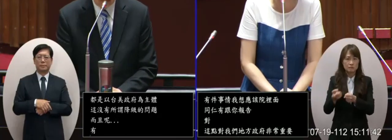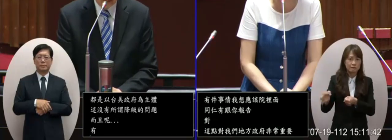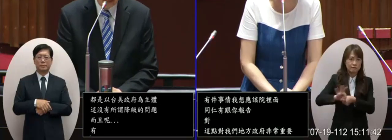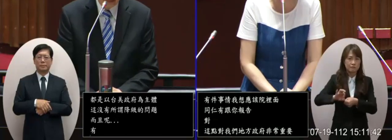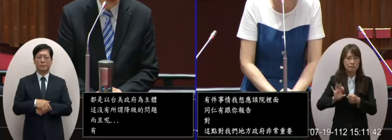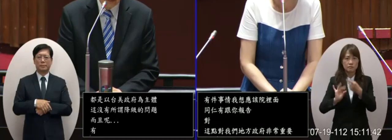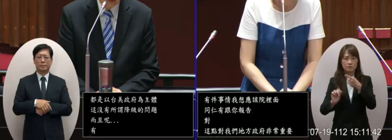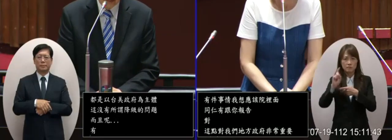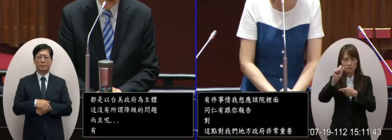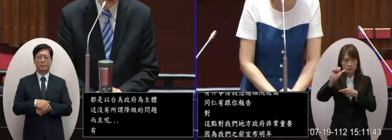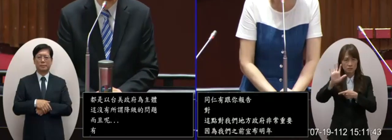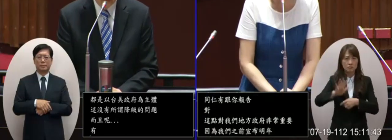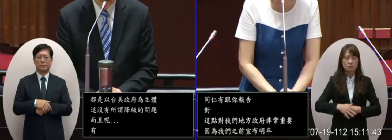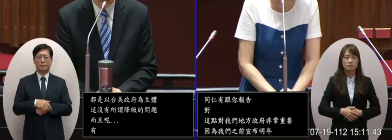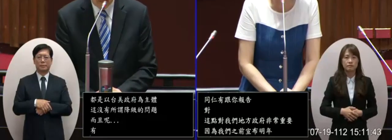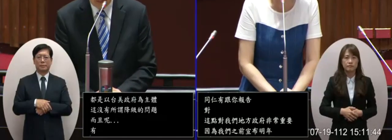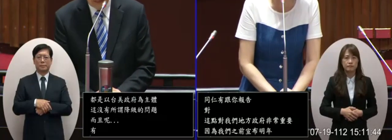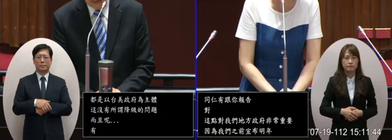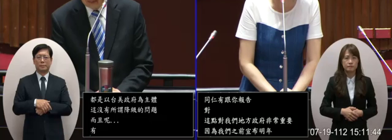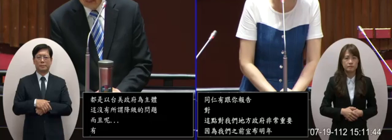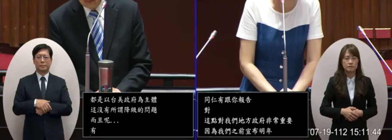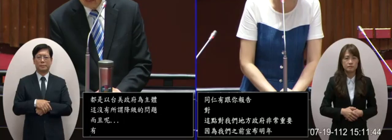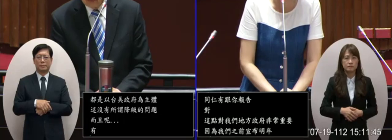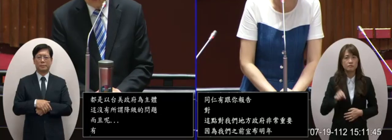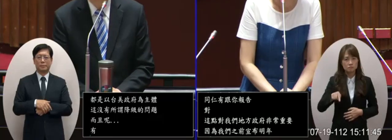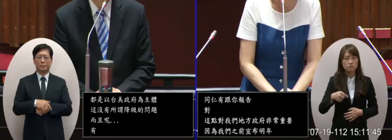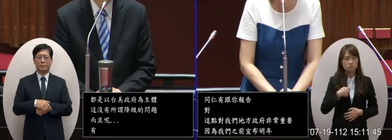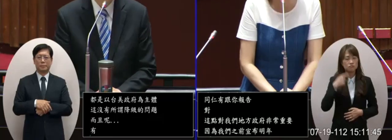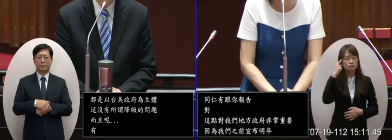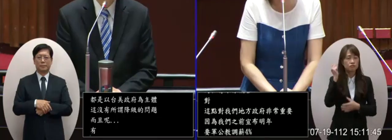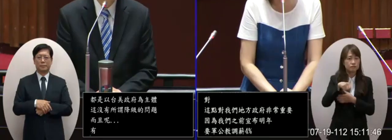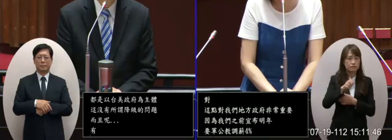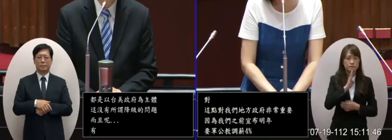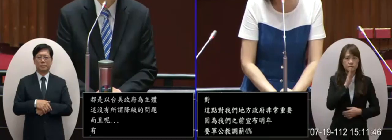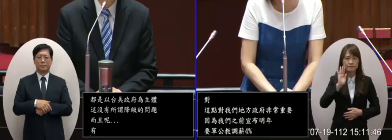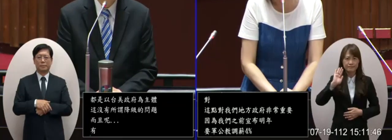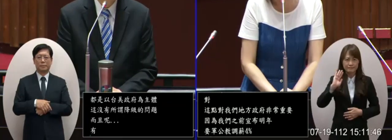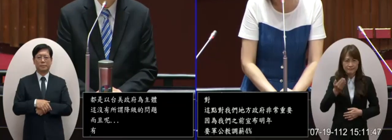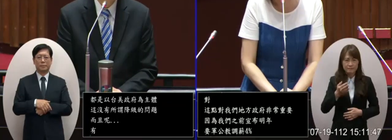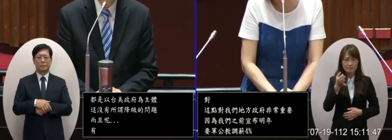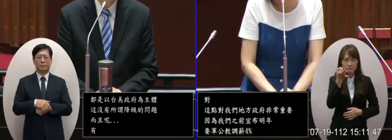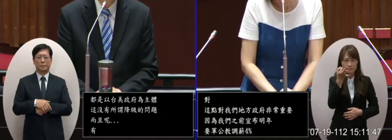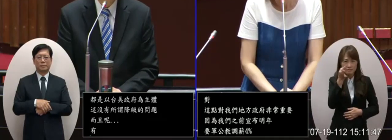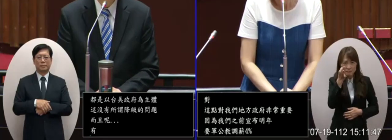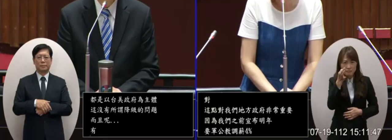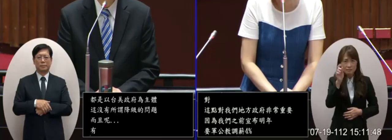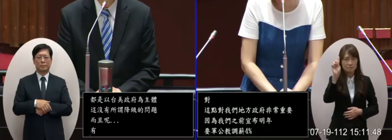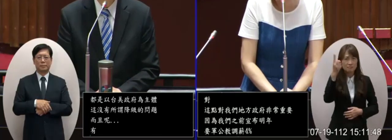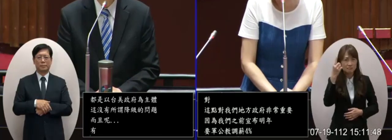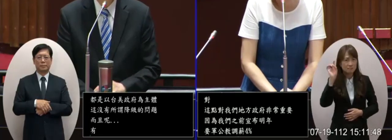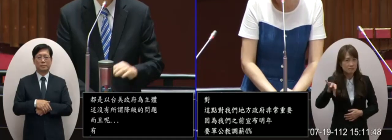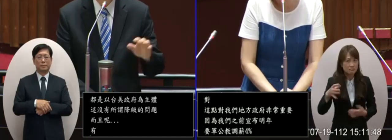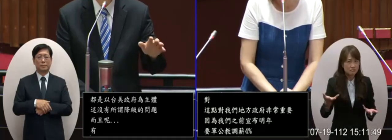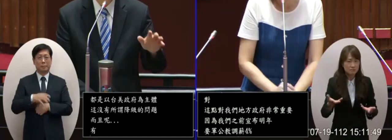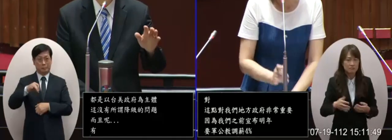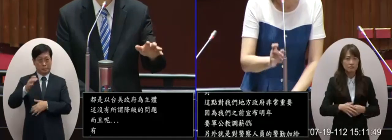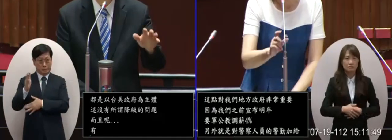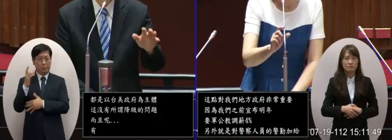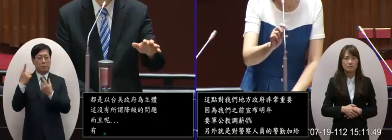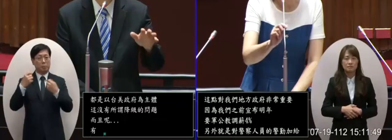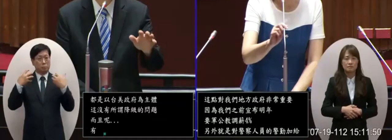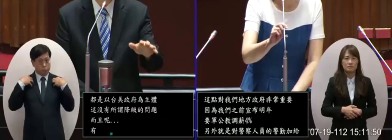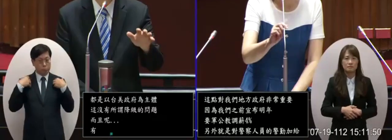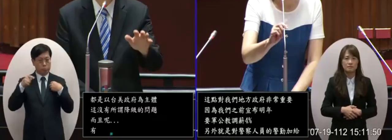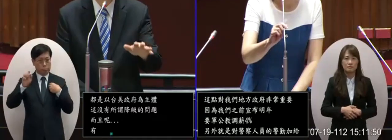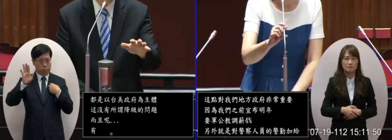高 15%。 那这个事实上我们都赞成，可是问题是钱从哪里来？所以现在 应该负